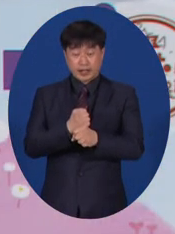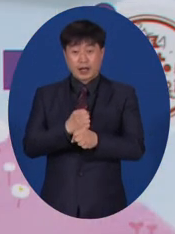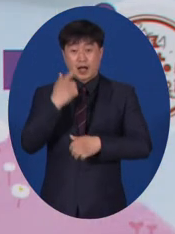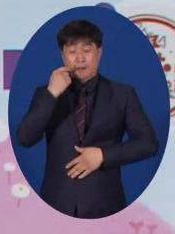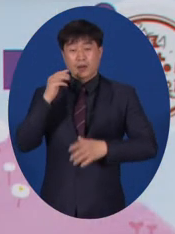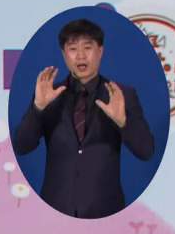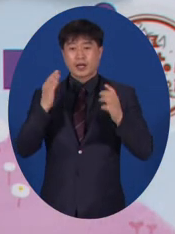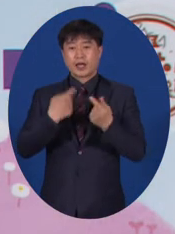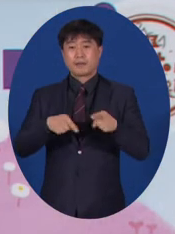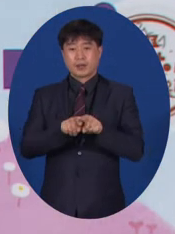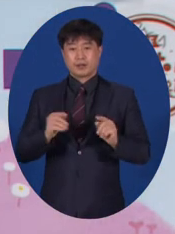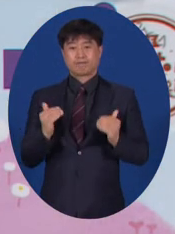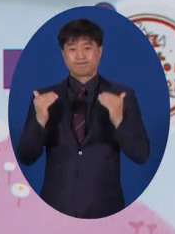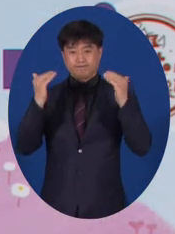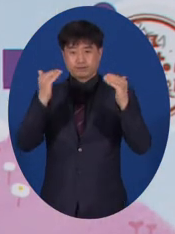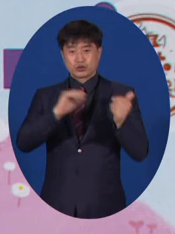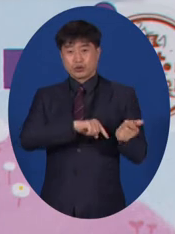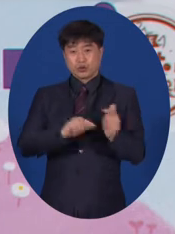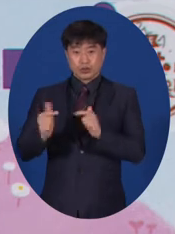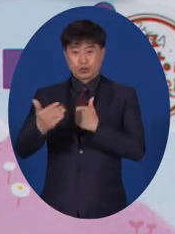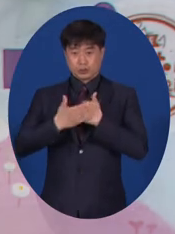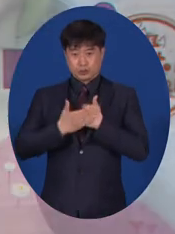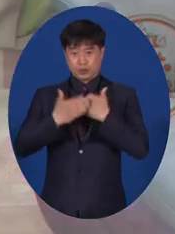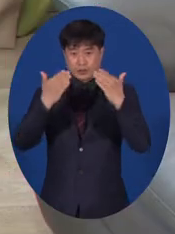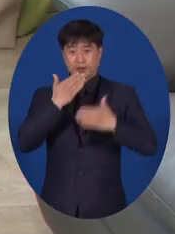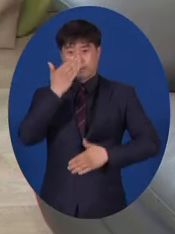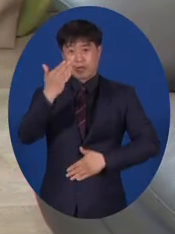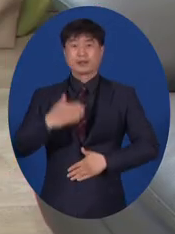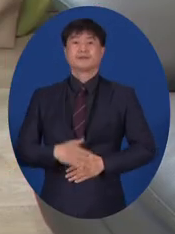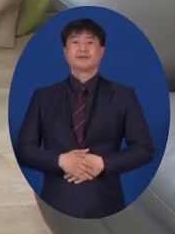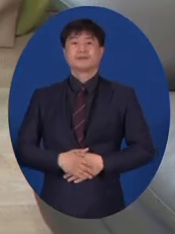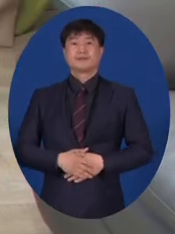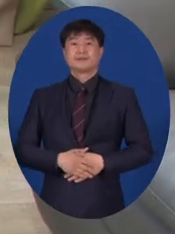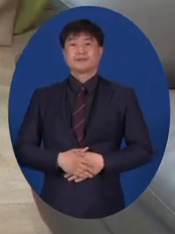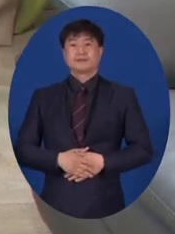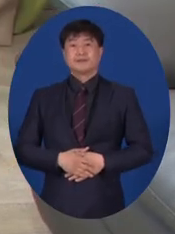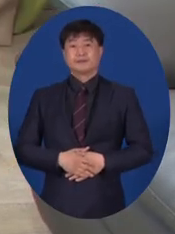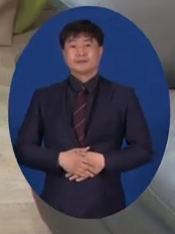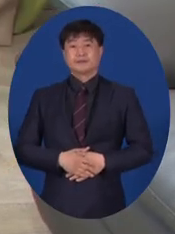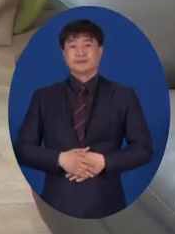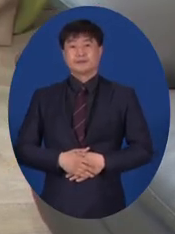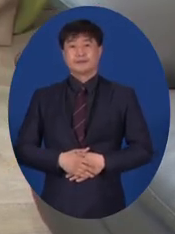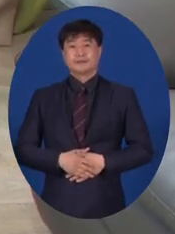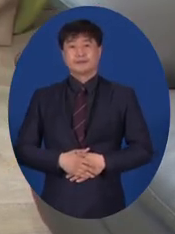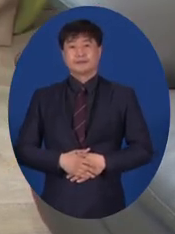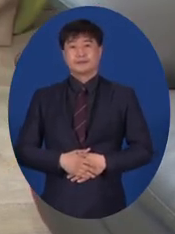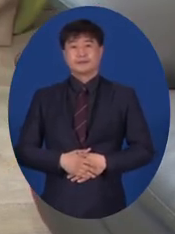있도록 다방면으로 도움받을 수 있습니다. 경기지TV 최지연입니다.